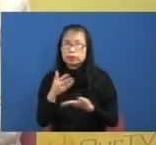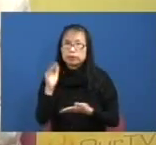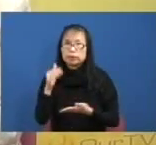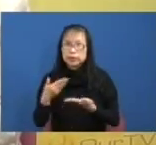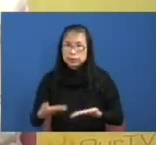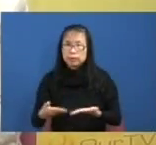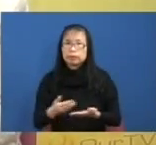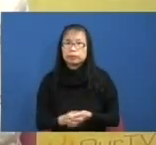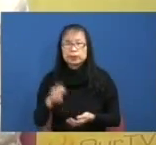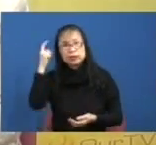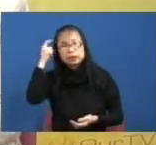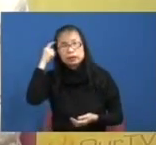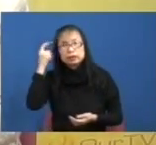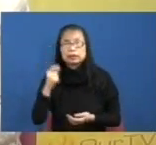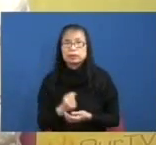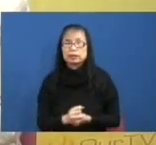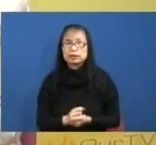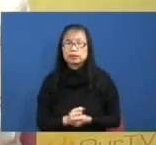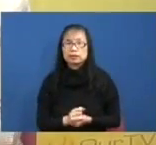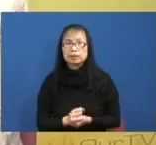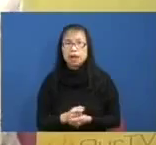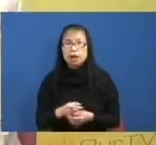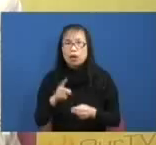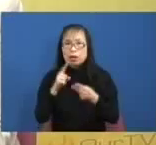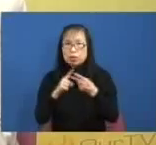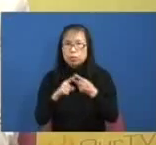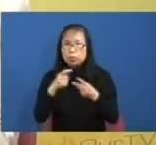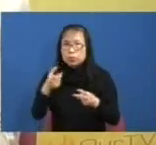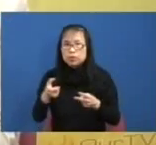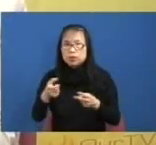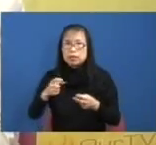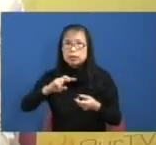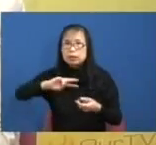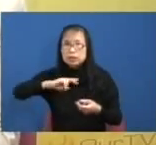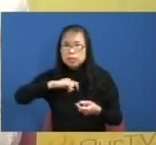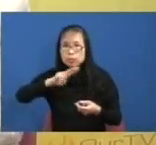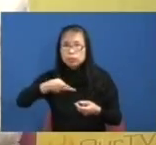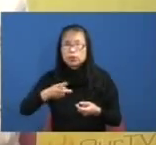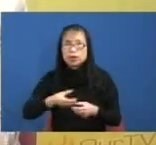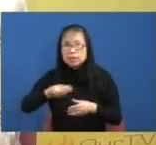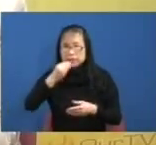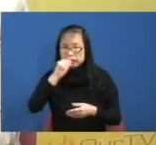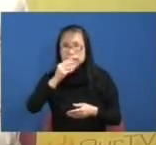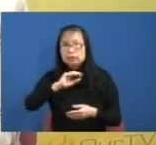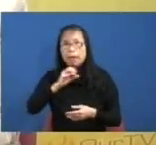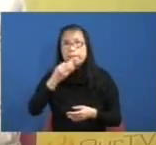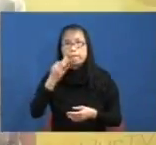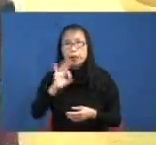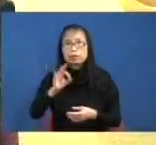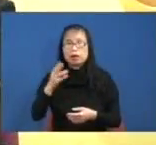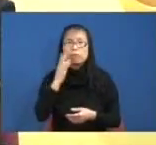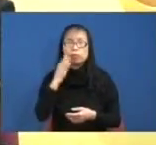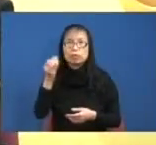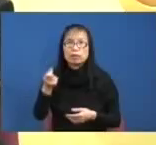係而家咧，因為知道嗰個工資要調整啦，咁就個餐冇咗，咁就調整翻，咁我諗個福利少